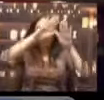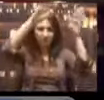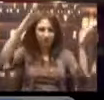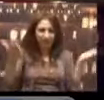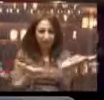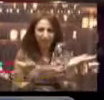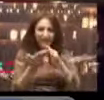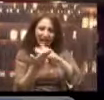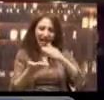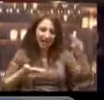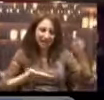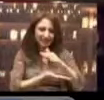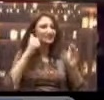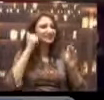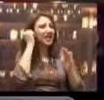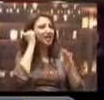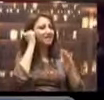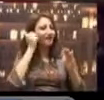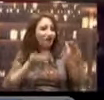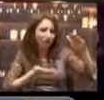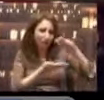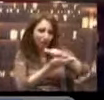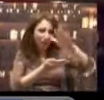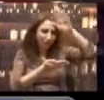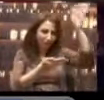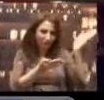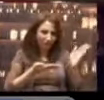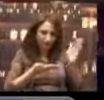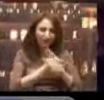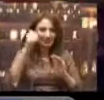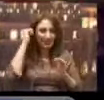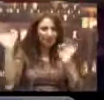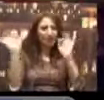رينجو، مش مين اللي كان كباين اسمها رينجو، عملت